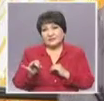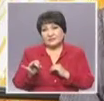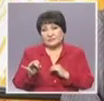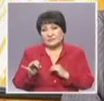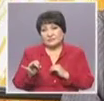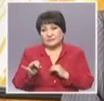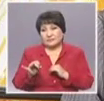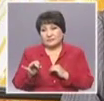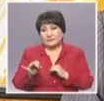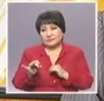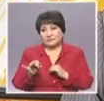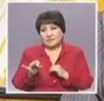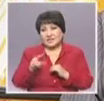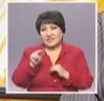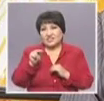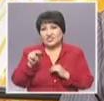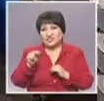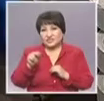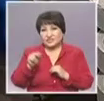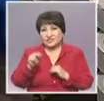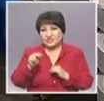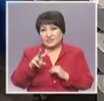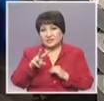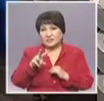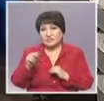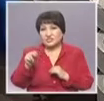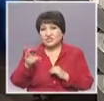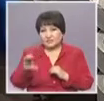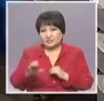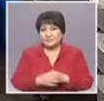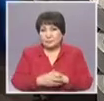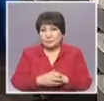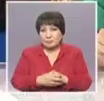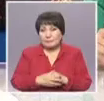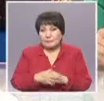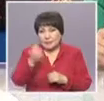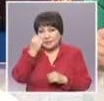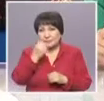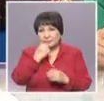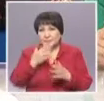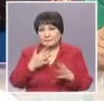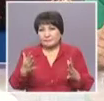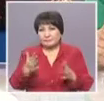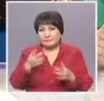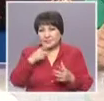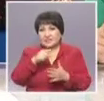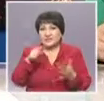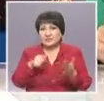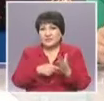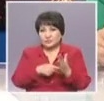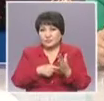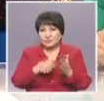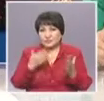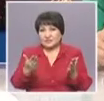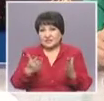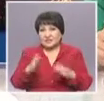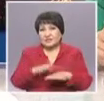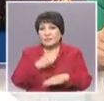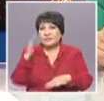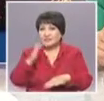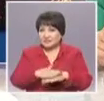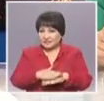департамент по чрезвычайным ситуациям. Да? Спасибо, Назым, продолжайте. Бізге хабарласқан көрермейіміз бар екен. Алғашқы кеш жарық. Саламатсыздар